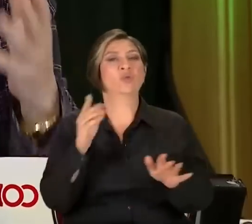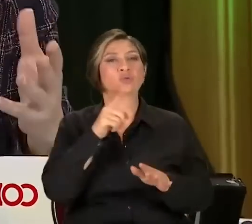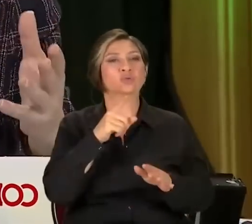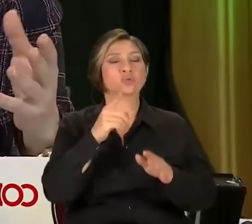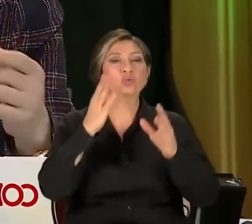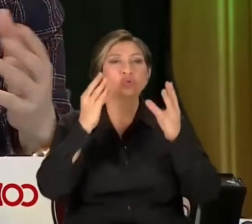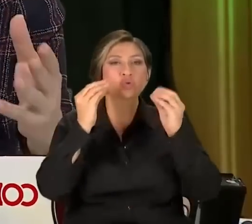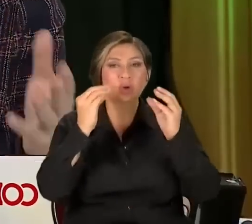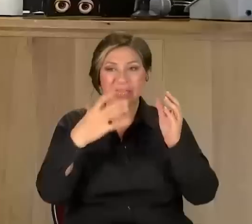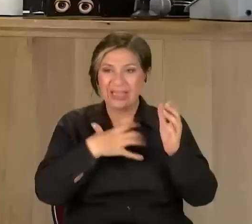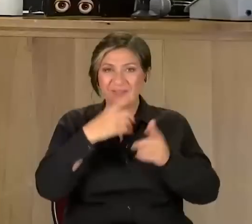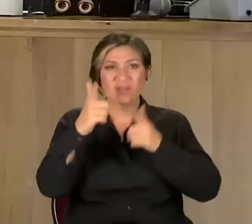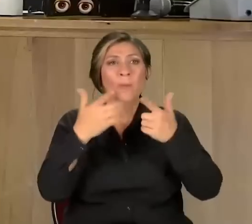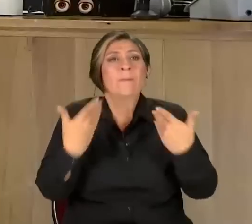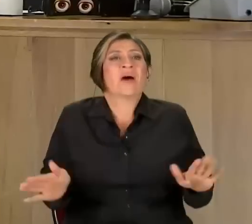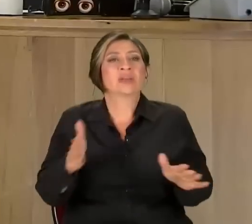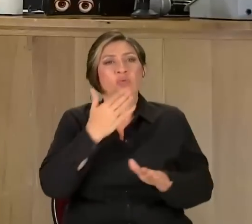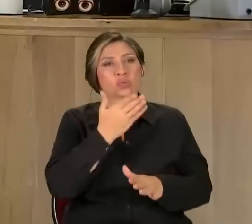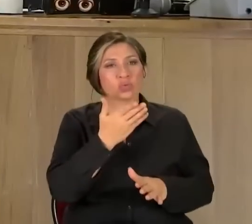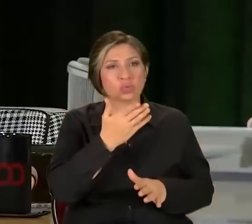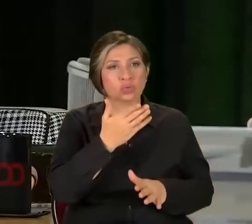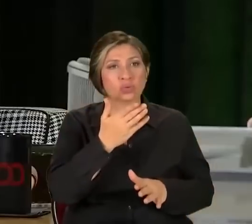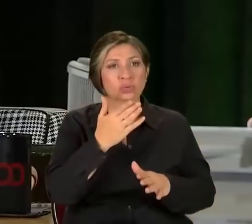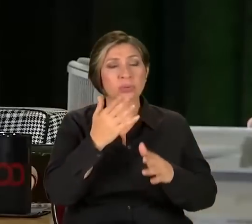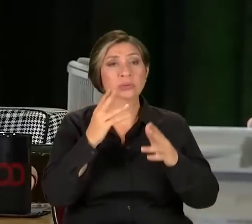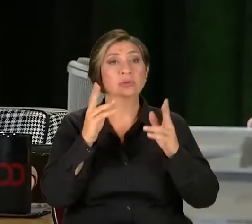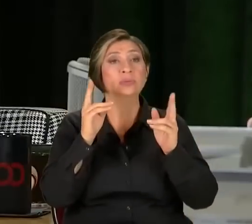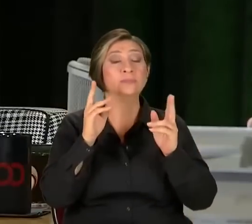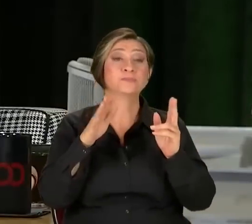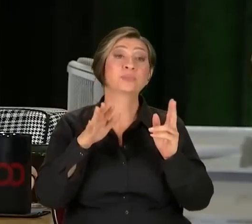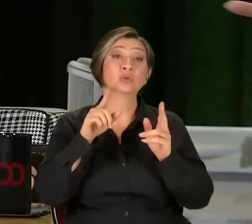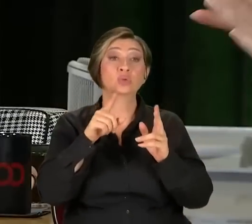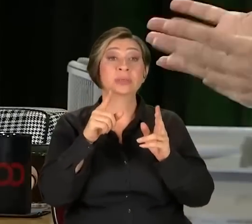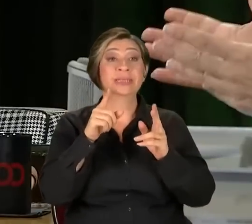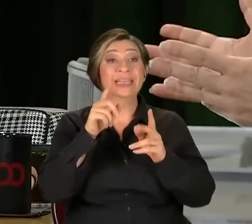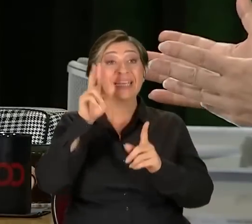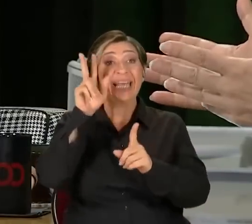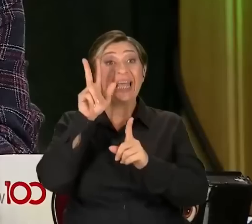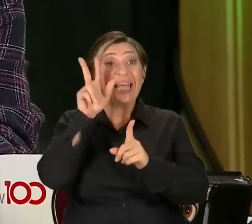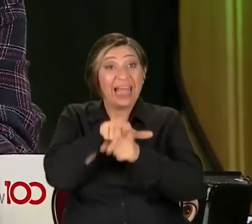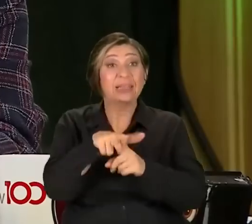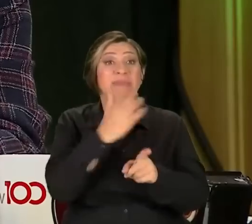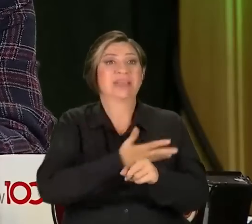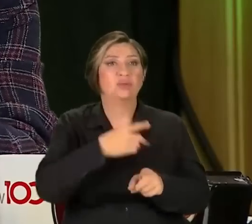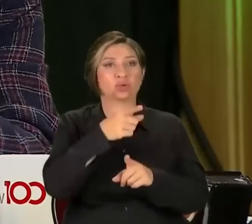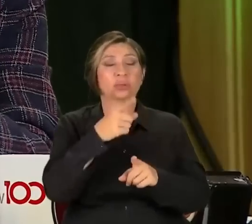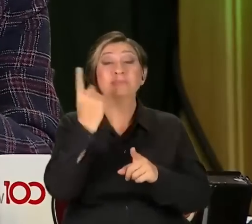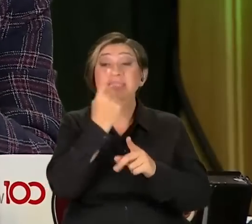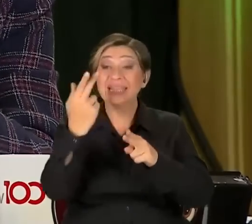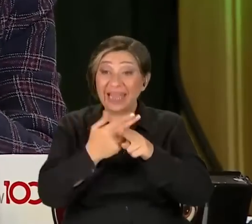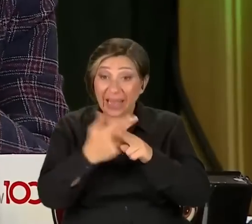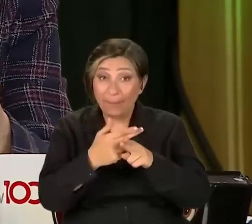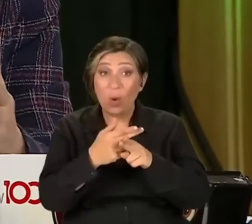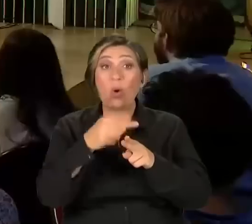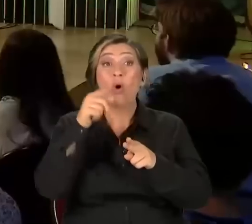Çoğu yaptığın işte kendini, videoda kendini perişan ediyorsun. Ya genelde şunu yapmaya katılımcısın. Evet, evet. Bir şey deneyimleyip